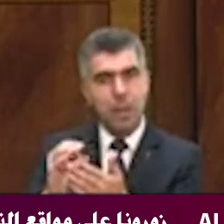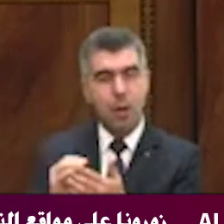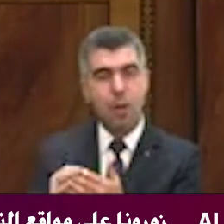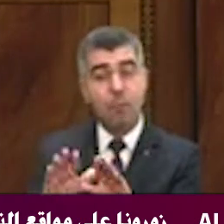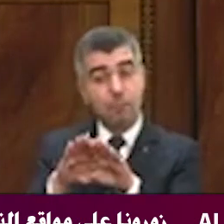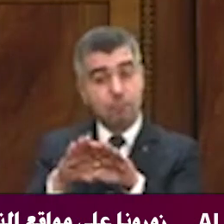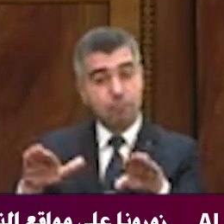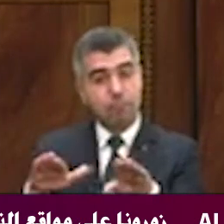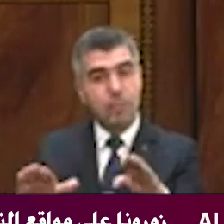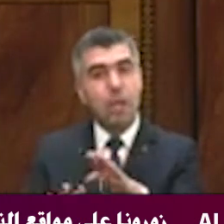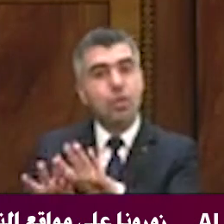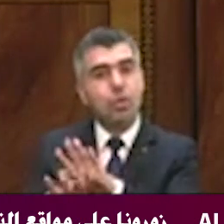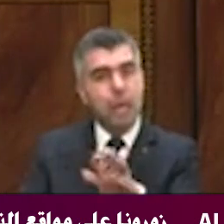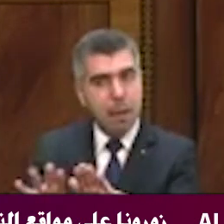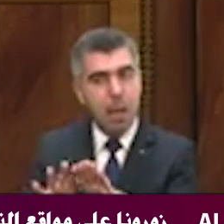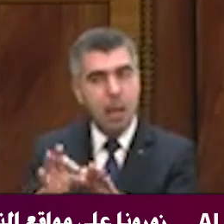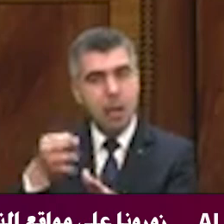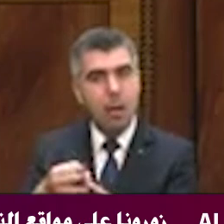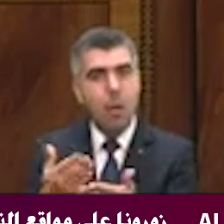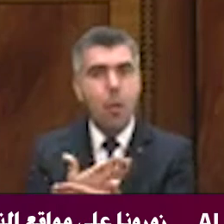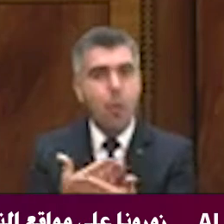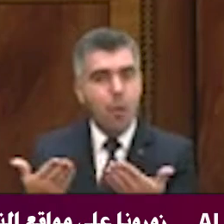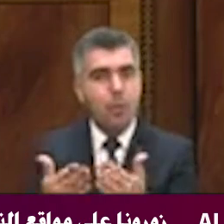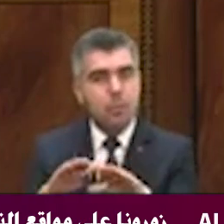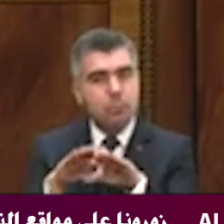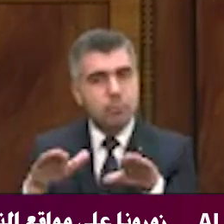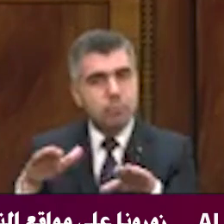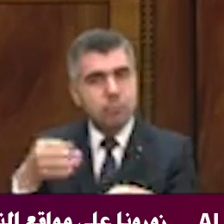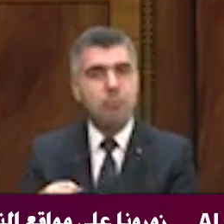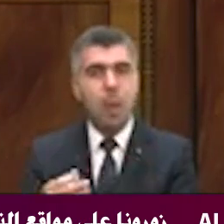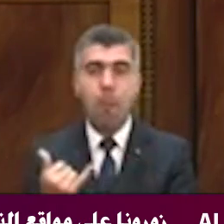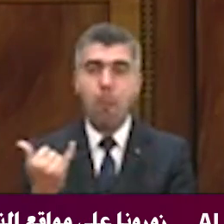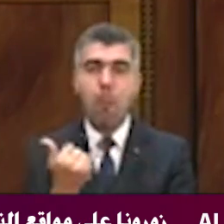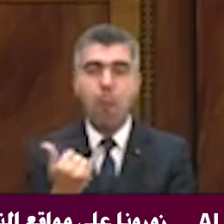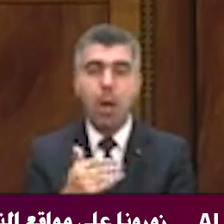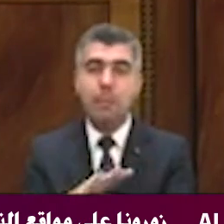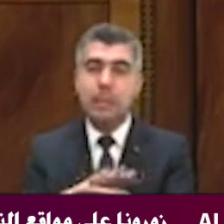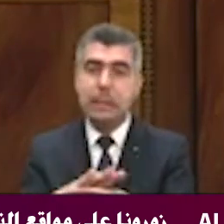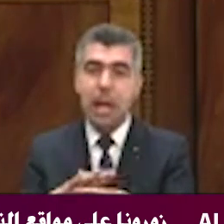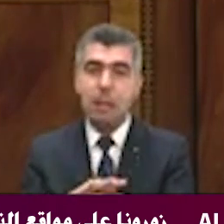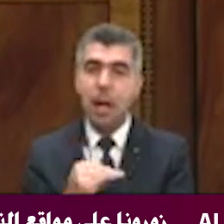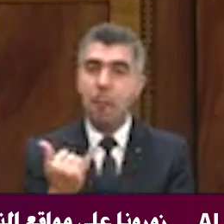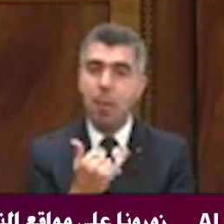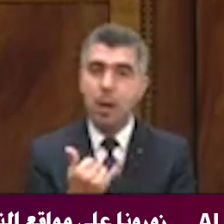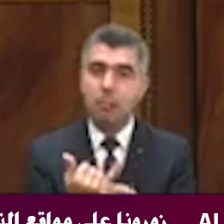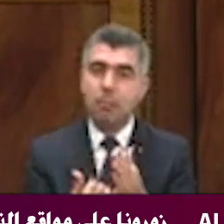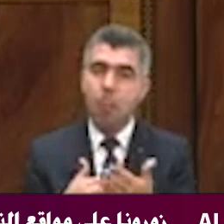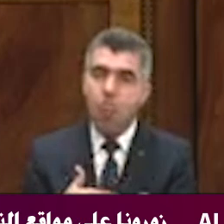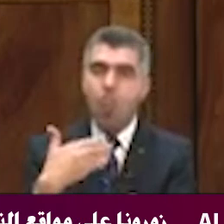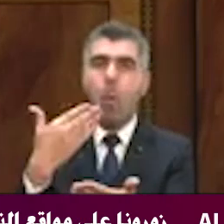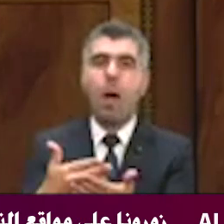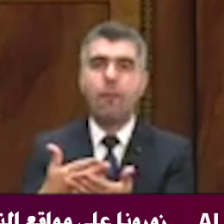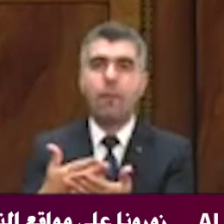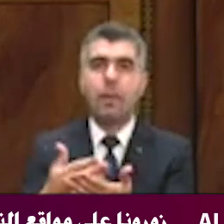السلم الاجتماعي والأمن والاستقرار وما يتطلبه ذلك من سياسات شجاعة وقطائع مع